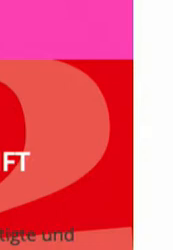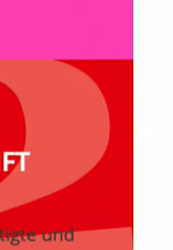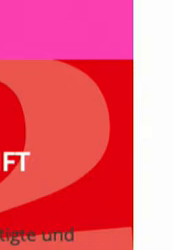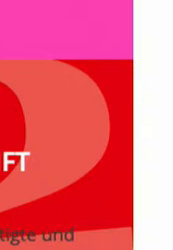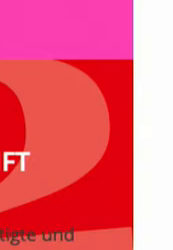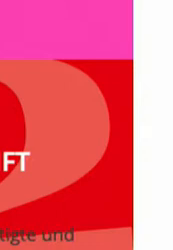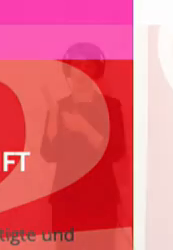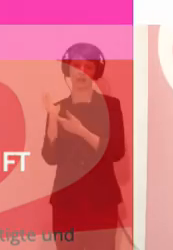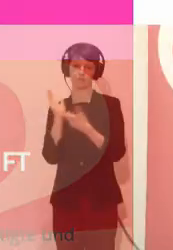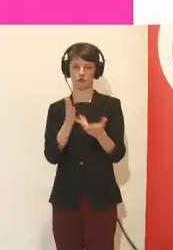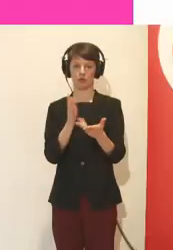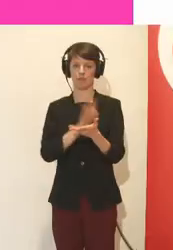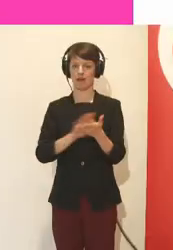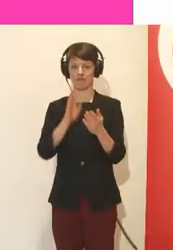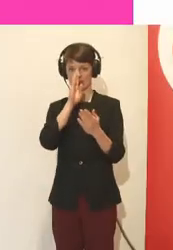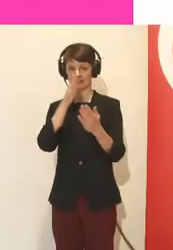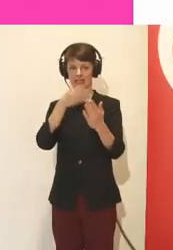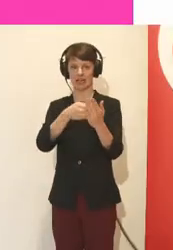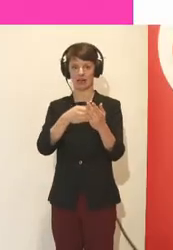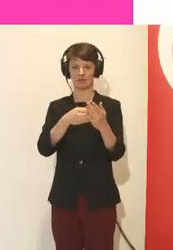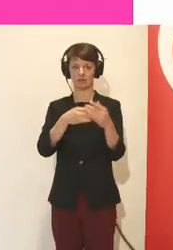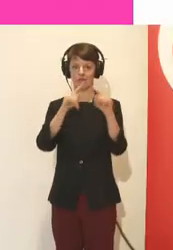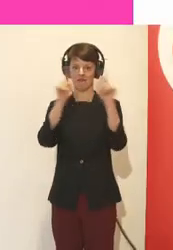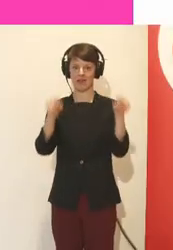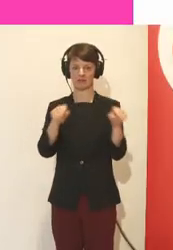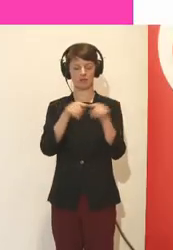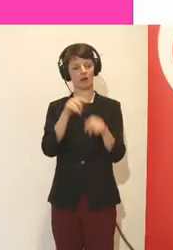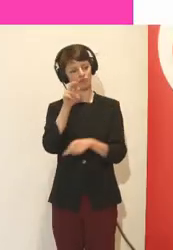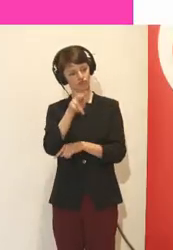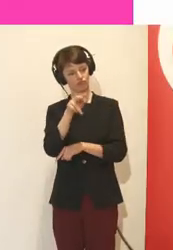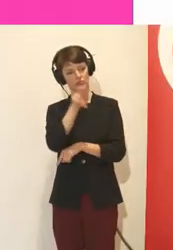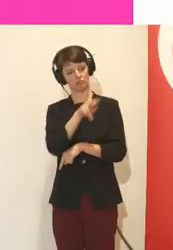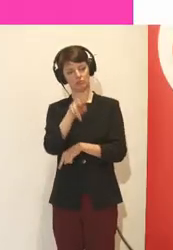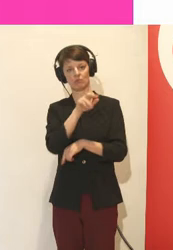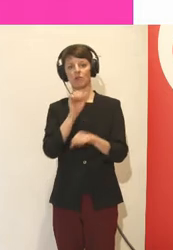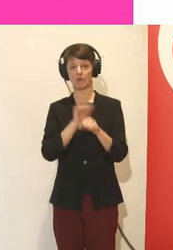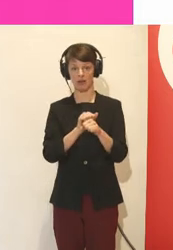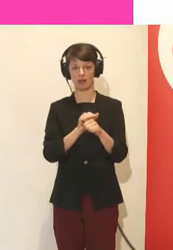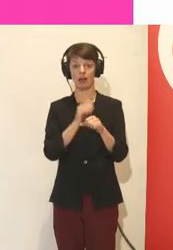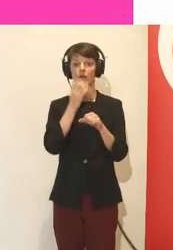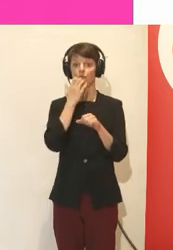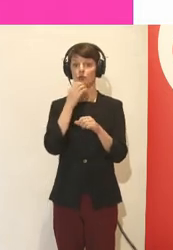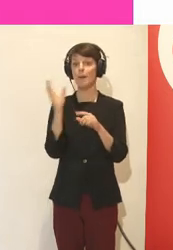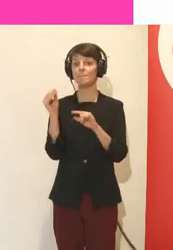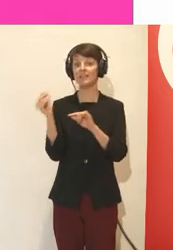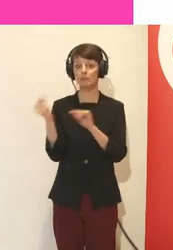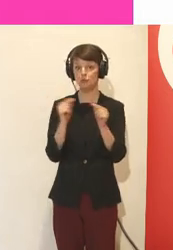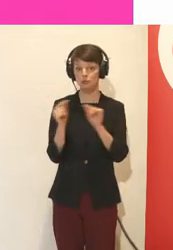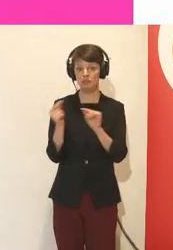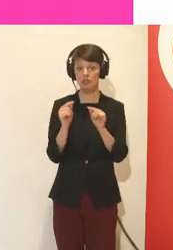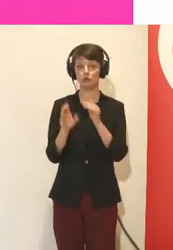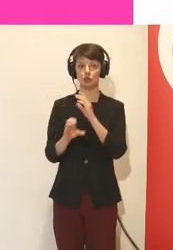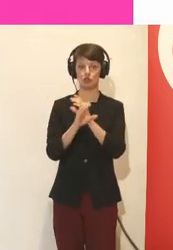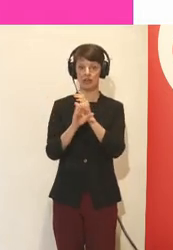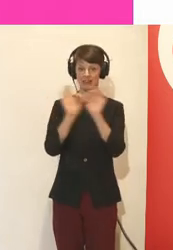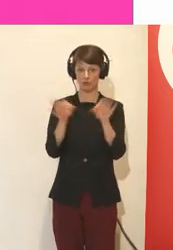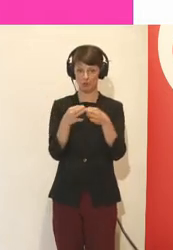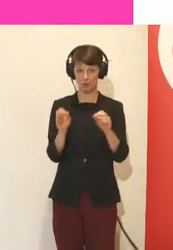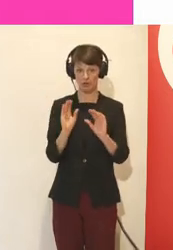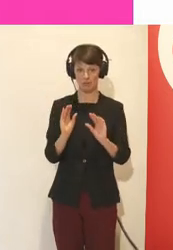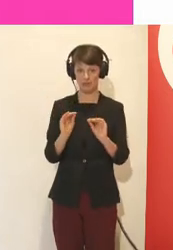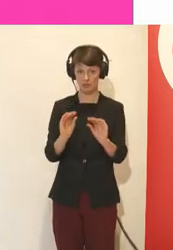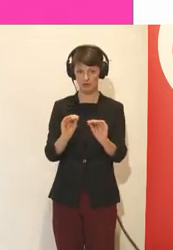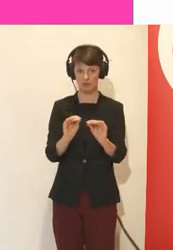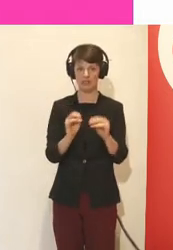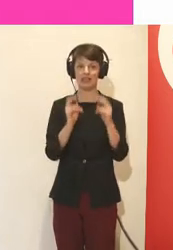das über diesen live stream einfach direkt in dem fenster machen und falls ihr mitdiskutieren möchte und den chat nutzen möchtet dann könnt ihr